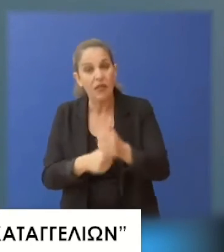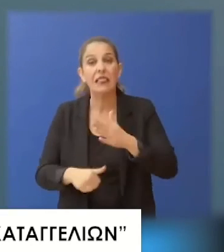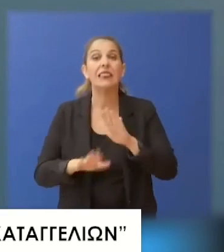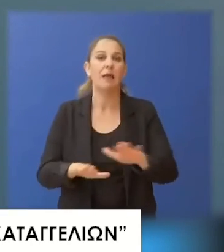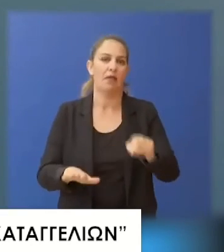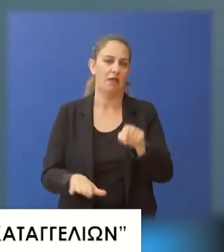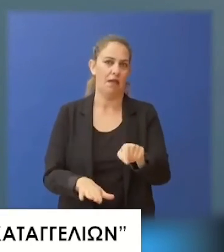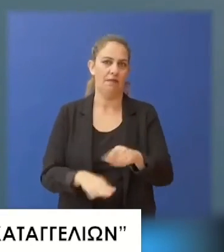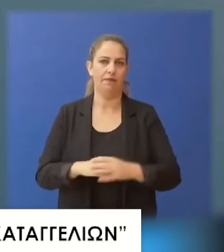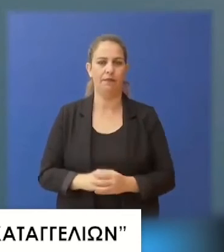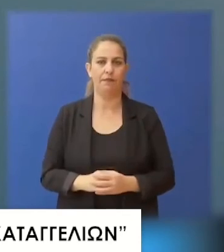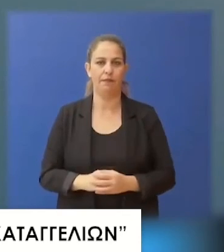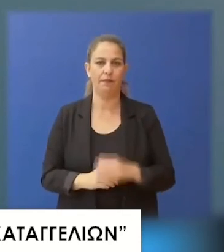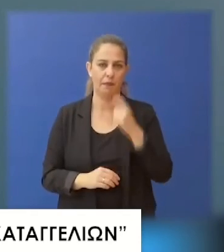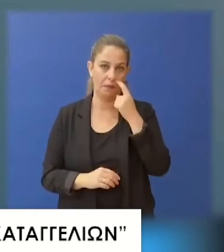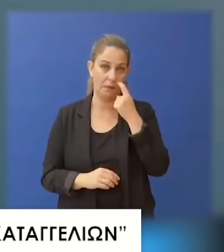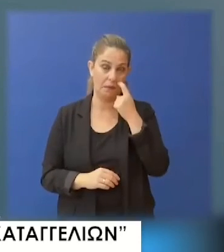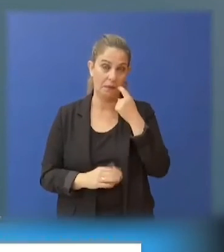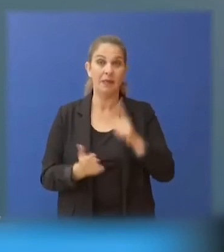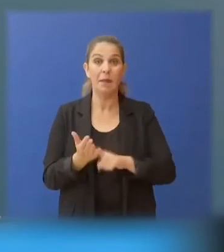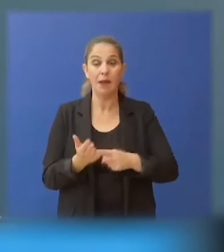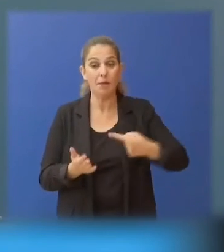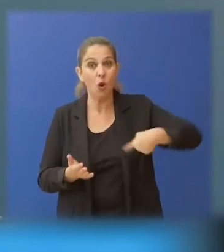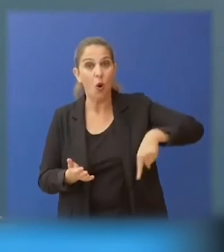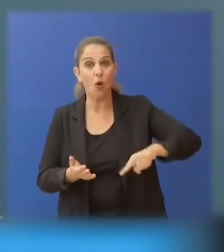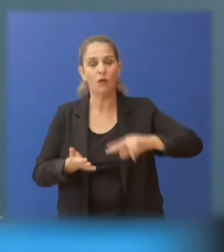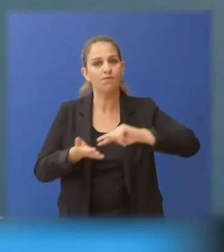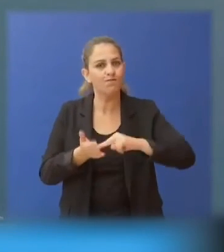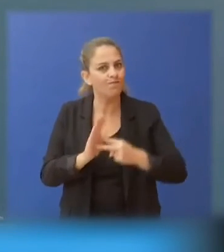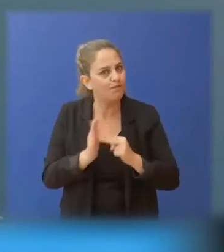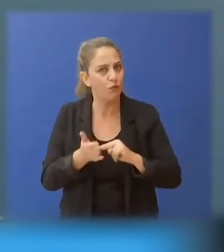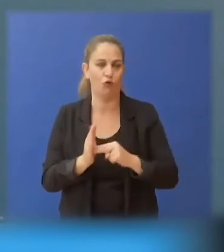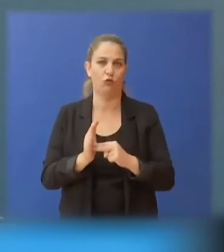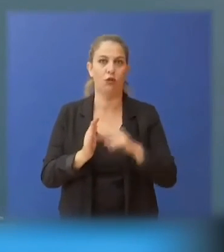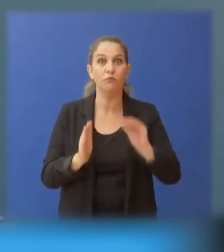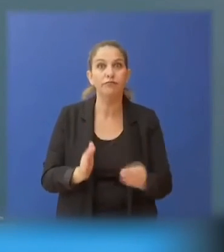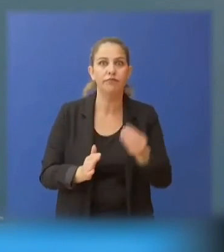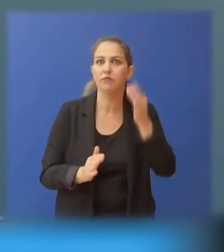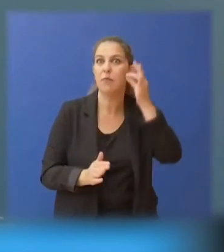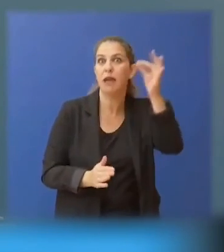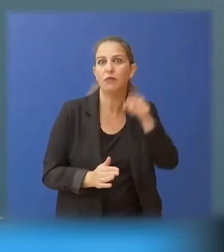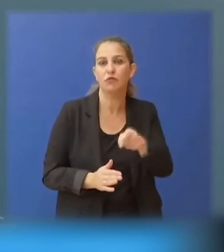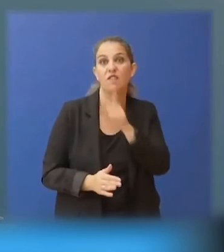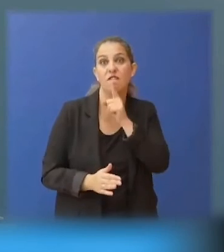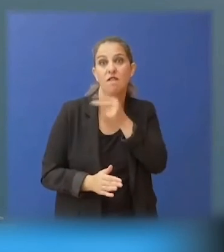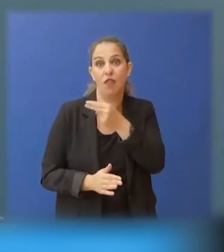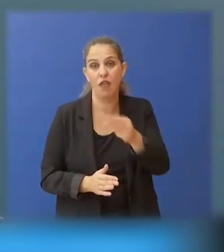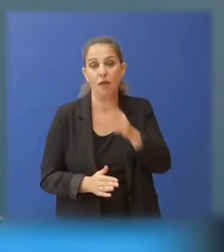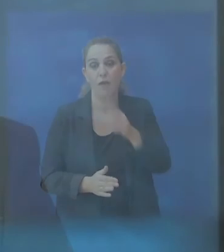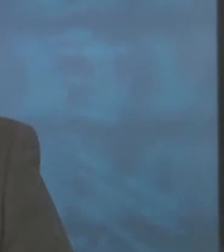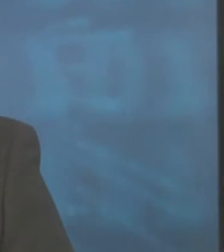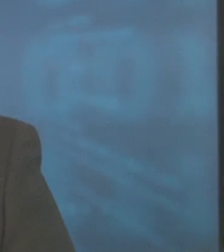παιδιών. Χρειάζεται να είμαστε προσεκτικοί σε τέτοιου είδους περιπτώσεις και ευαίσθητοι, χωρίς